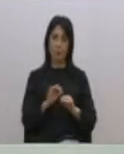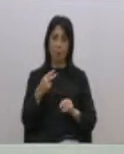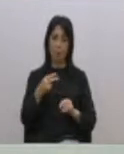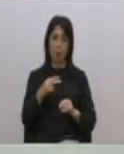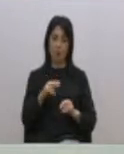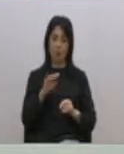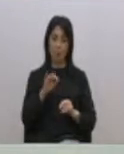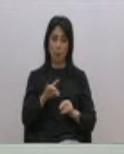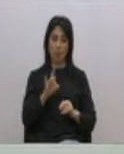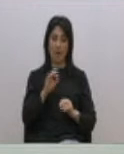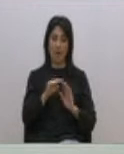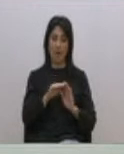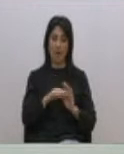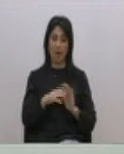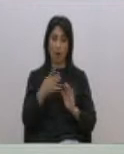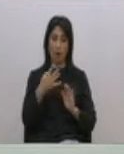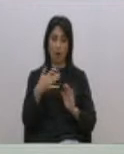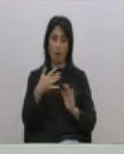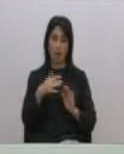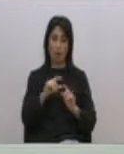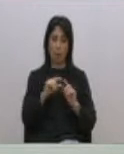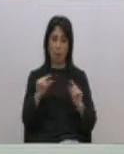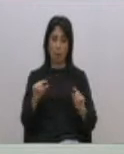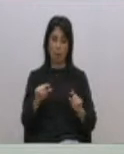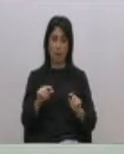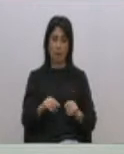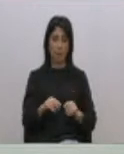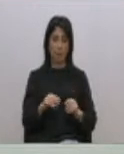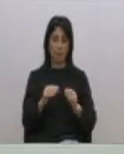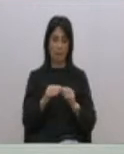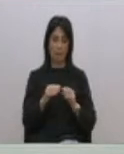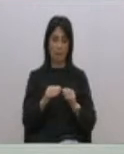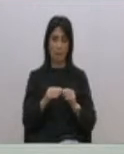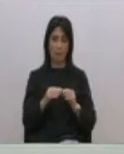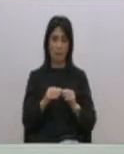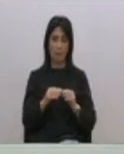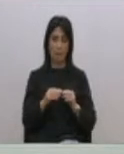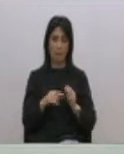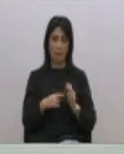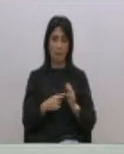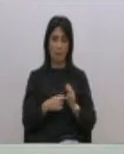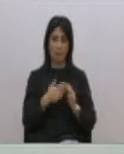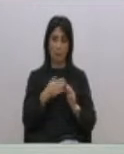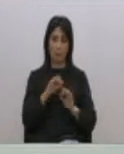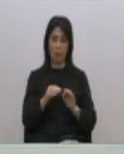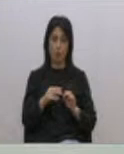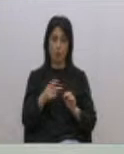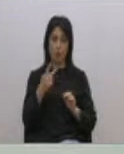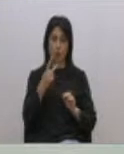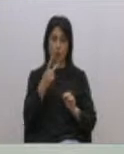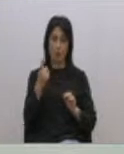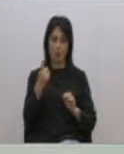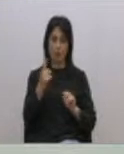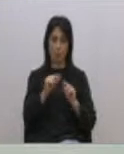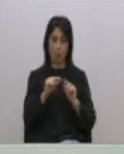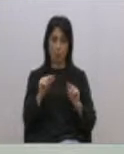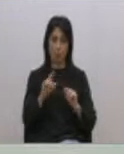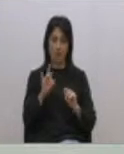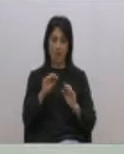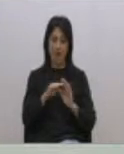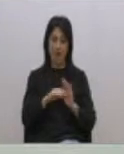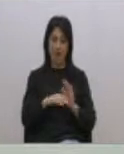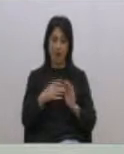მე-20 პუნქტი, რეგლამენტის 49 მომხრე. არ არის სულელება? კითხვები არ არის. პროექტის 20 პუნქტი,